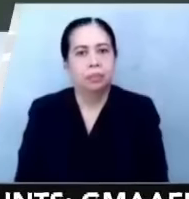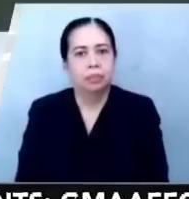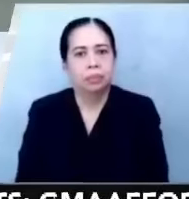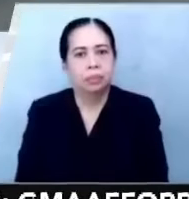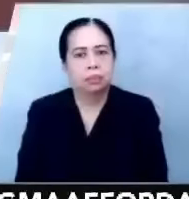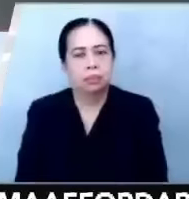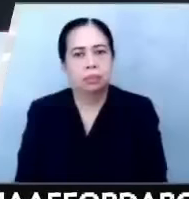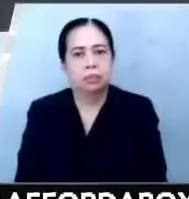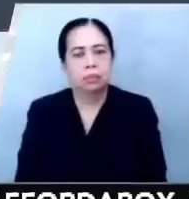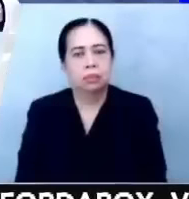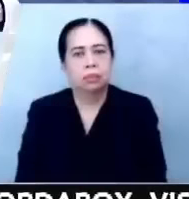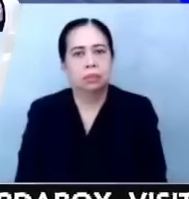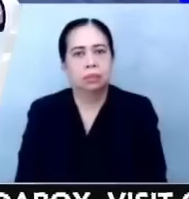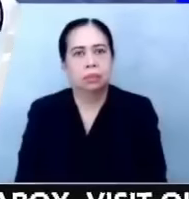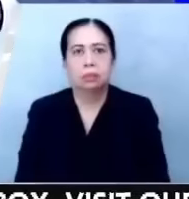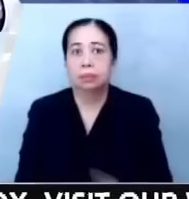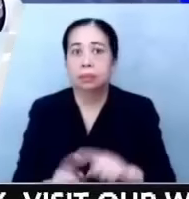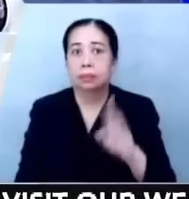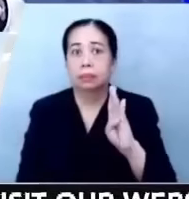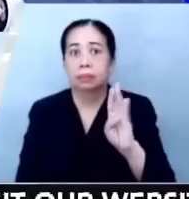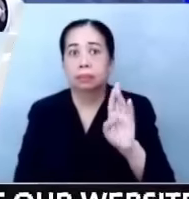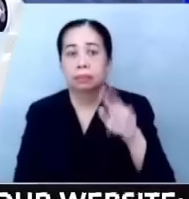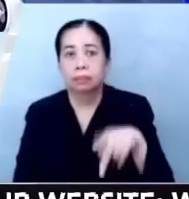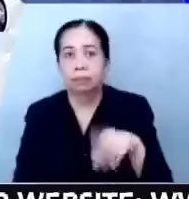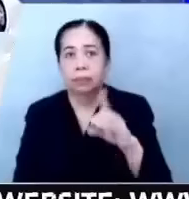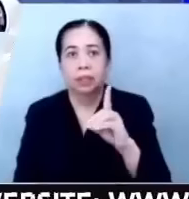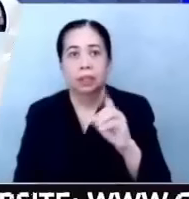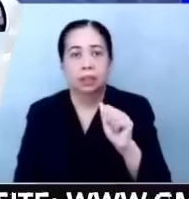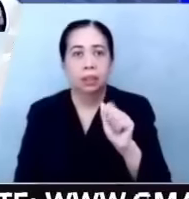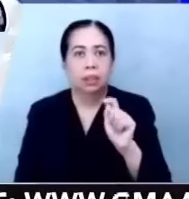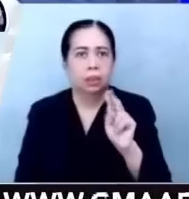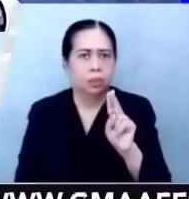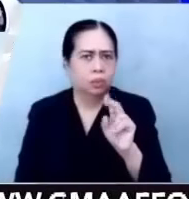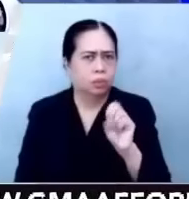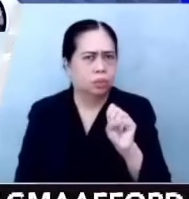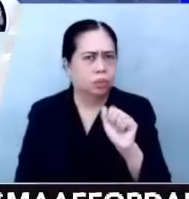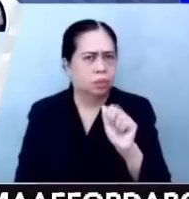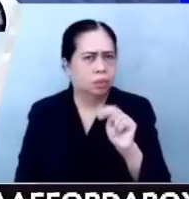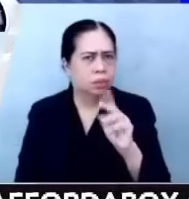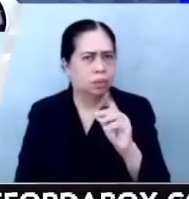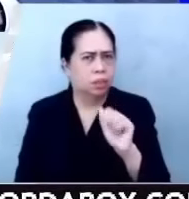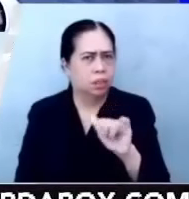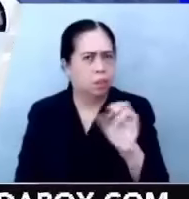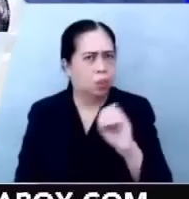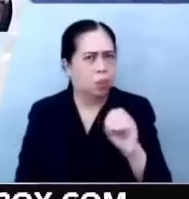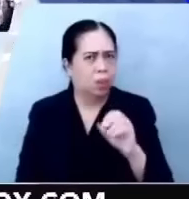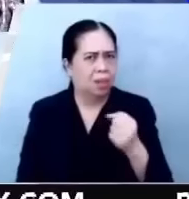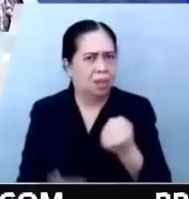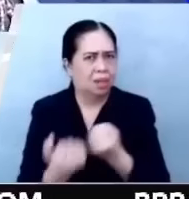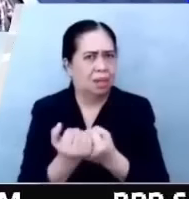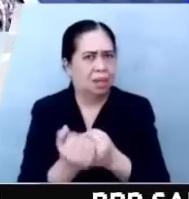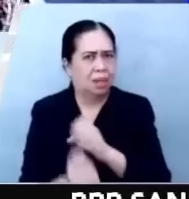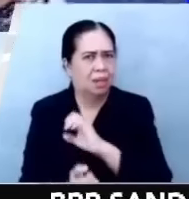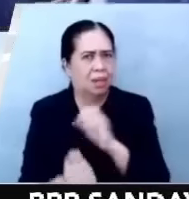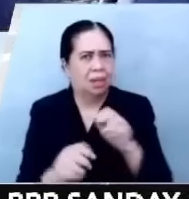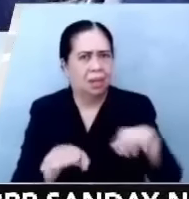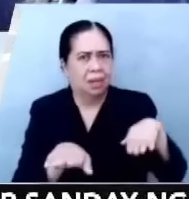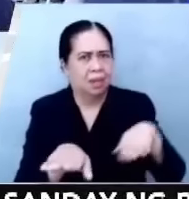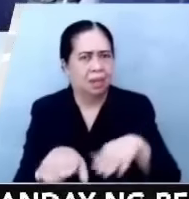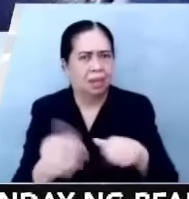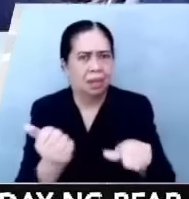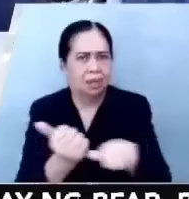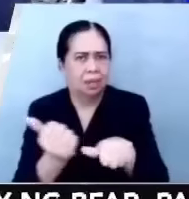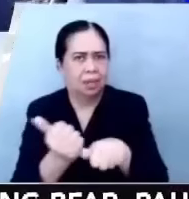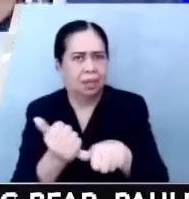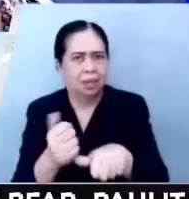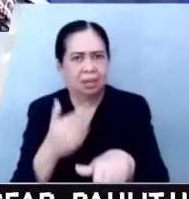yung BRP Datu Sanday ba, wala hong escort na Philippine Coast Guard? Iba ho ba kung meron silang